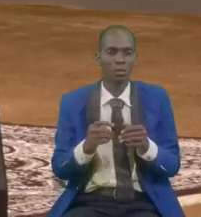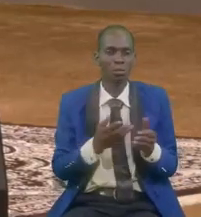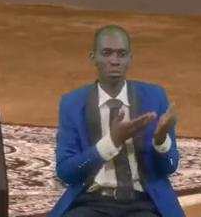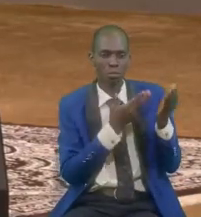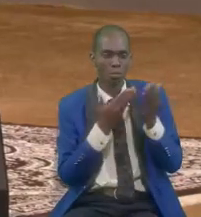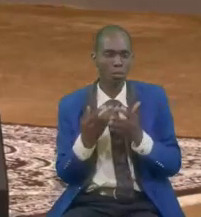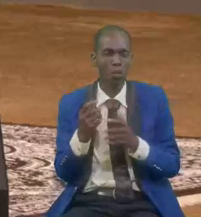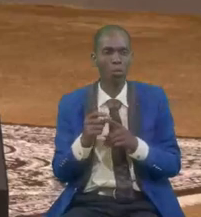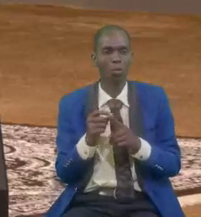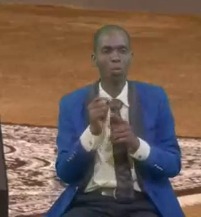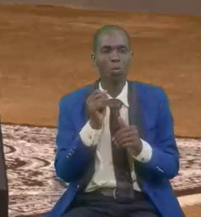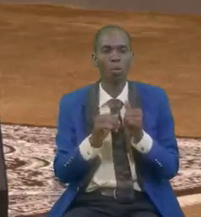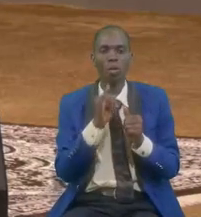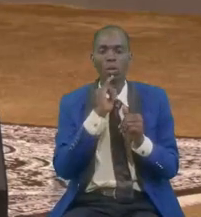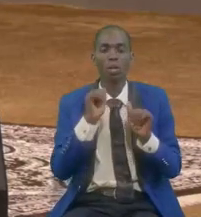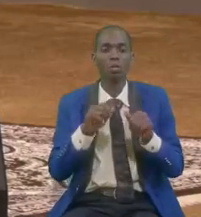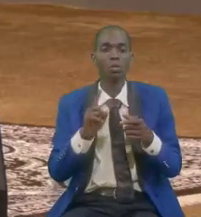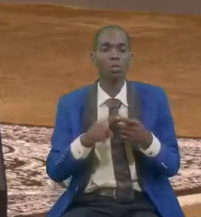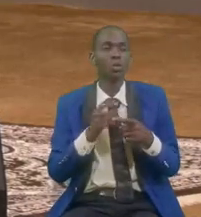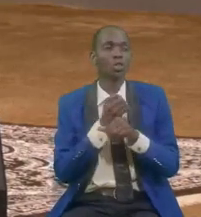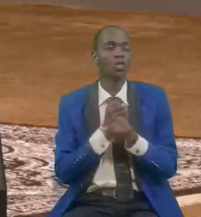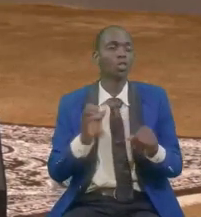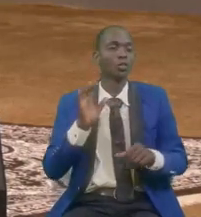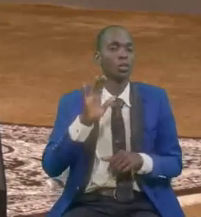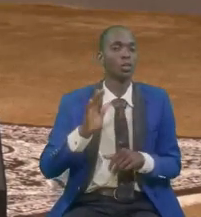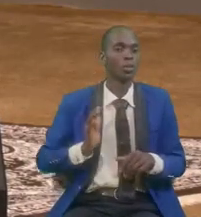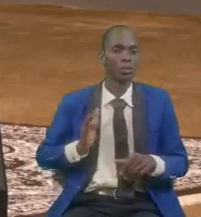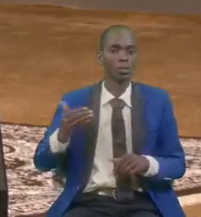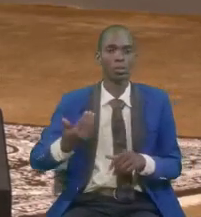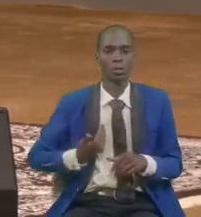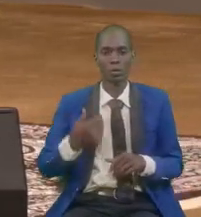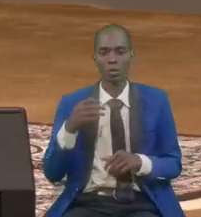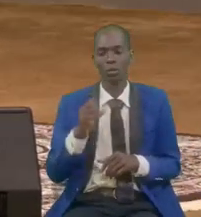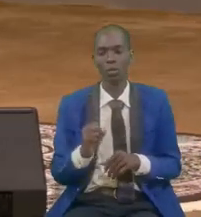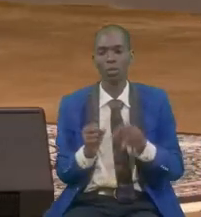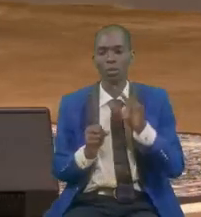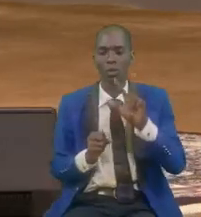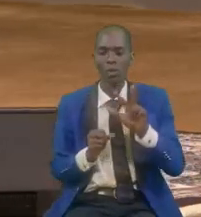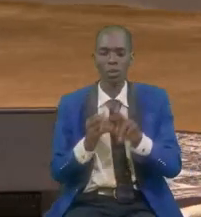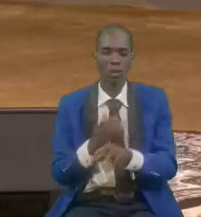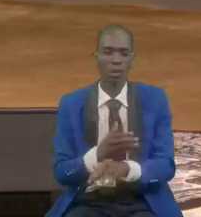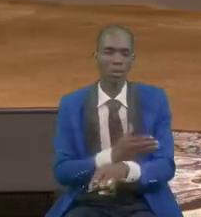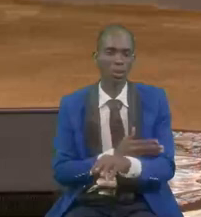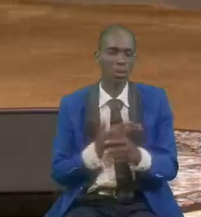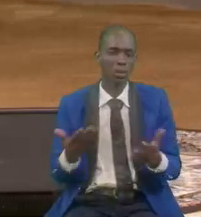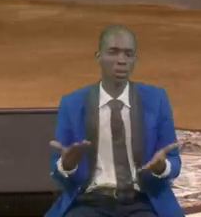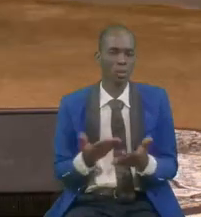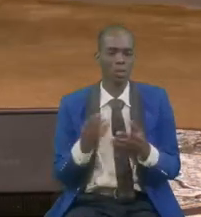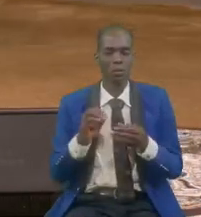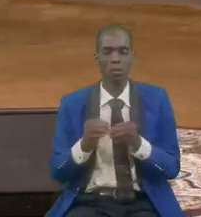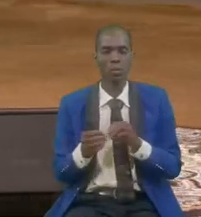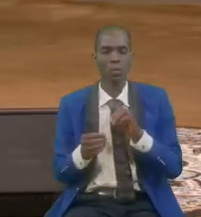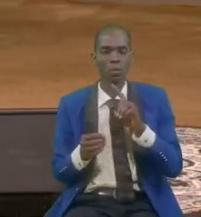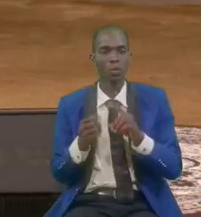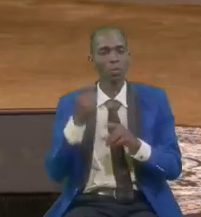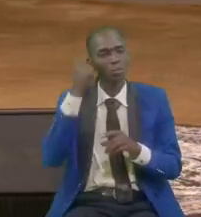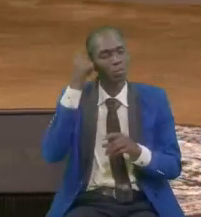en vous et qui peut sauver vos âmes. Nous allons voir trois sections ici. Numéro 1,